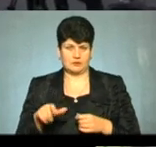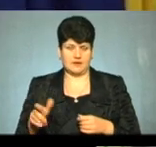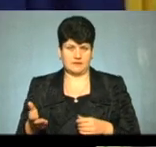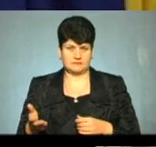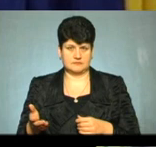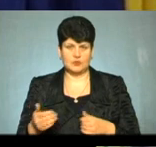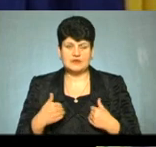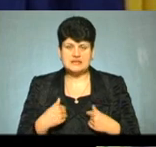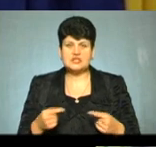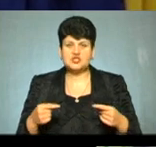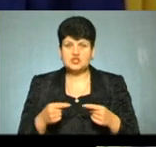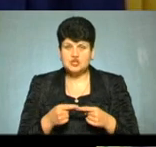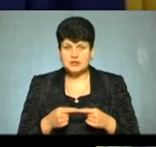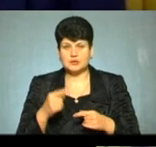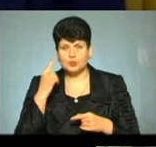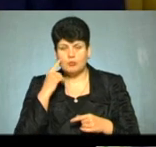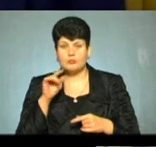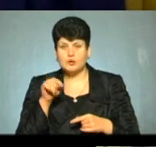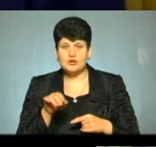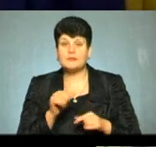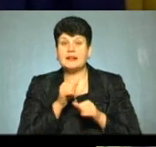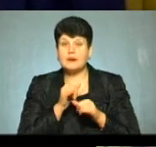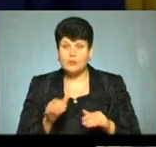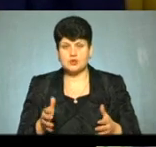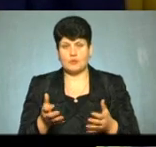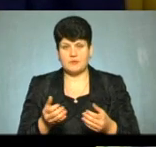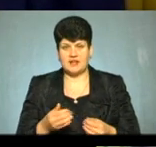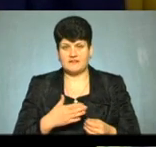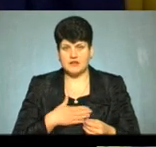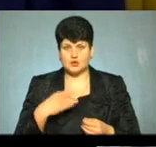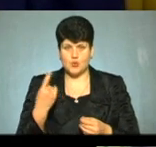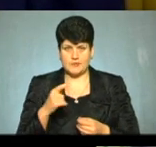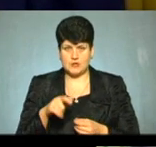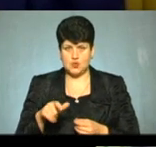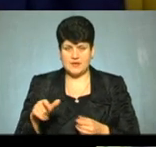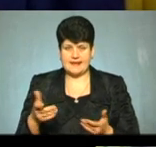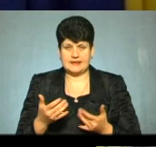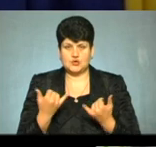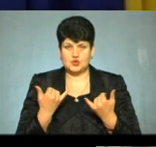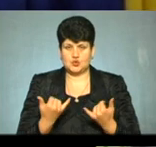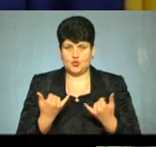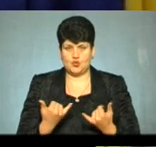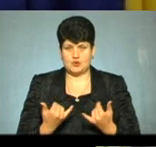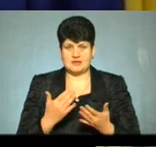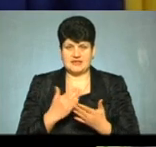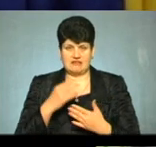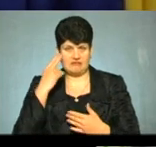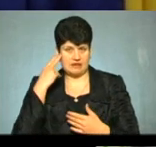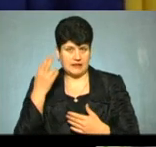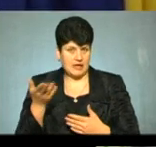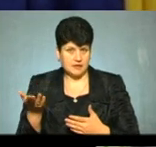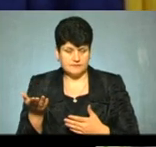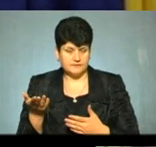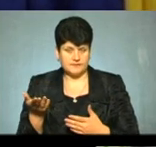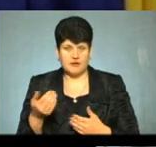людей. У нас є чітка позиція про те, що ми не можемо прийняти в нашу область людей, які сьогодні знаходяться в